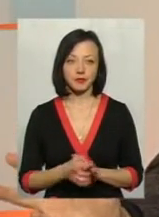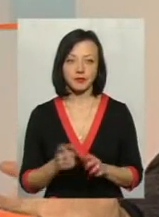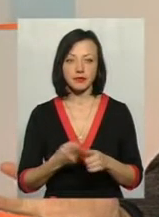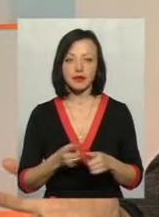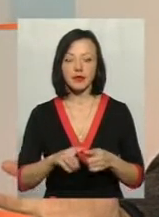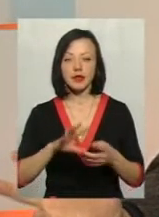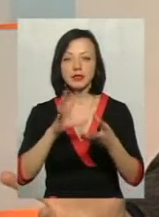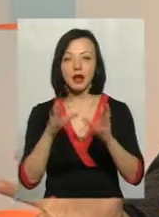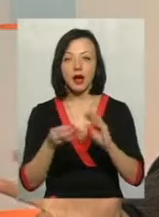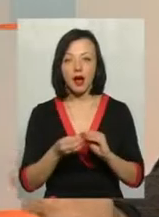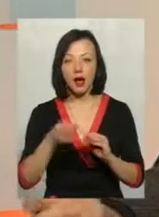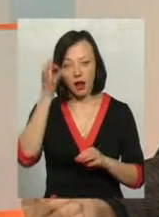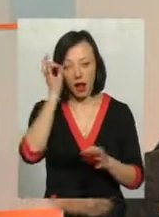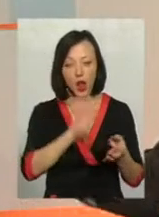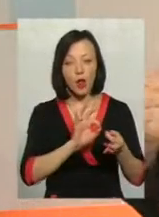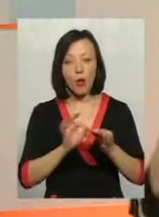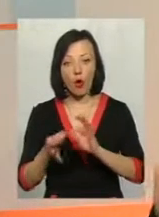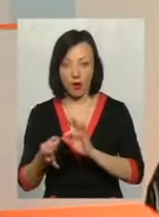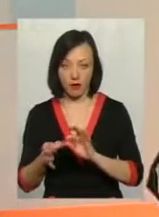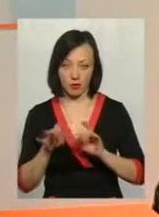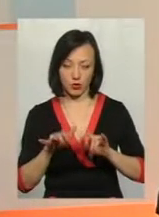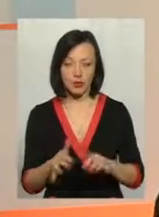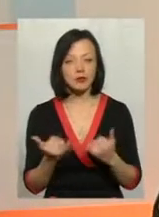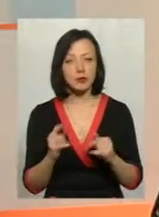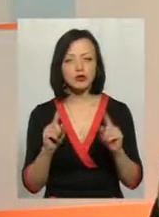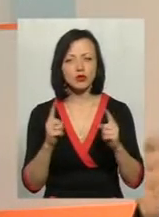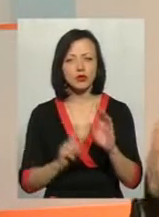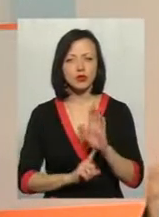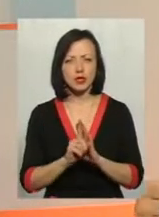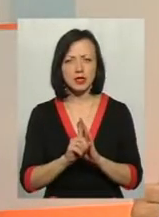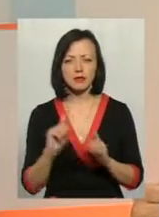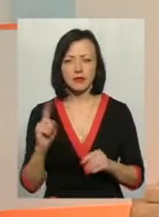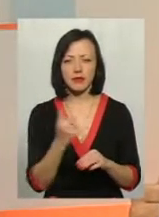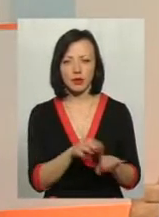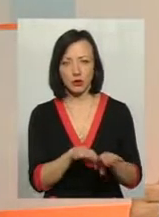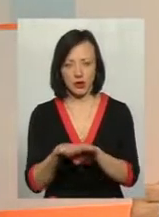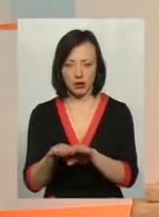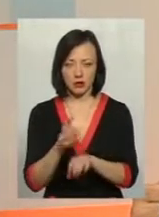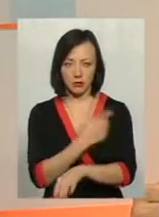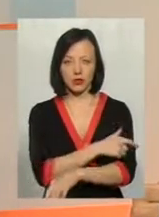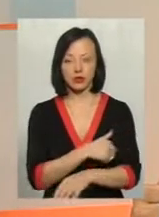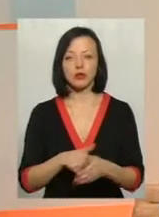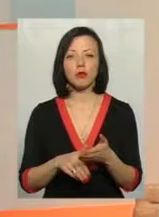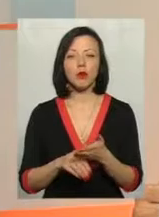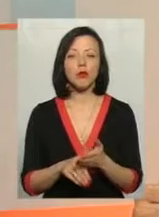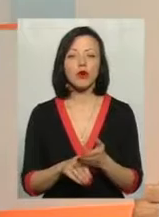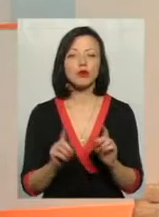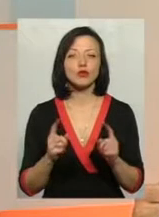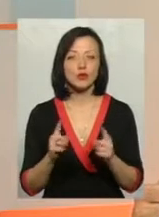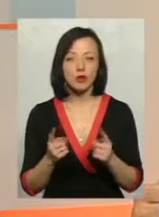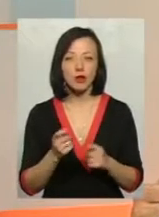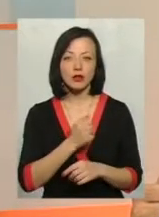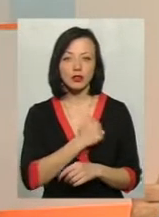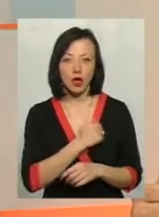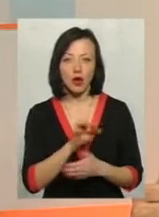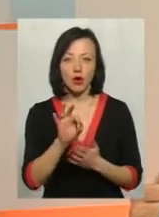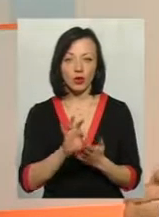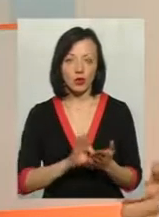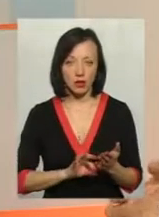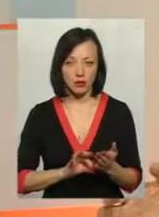логіка процесу. Тепер, чому почнеться цей процес з первинної ланки медичної допомоги? Тому що, на жаль,